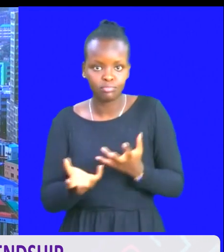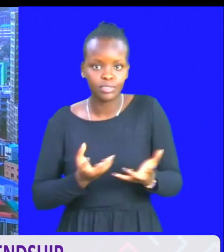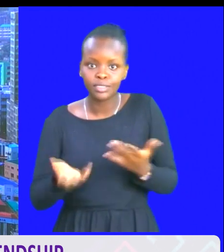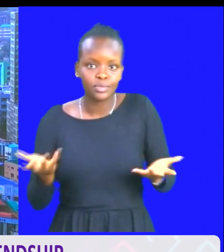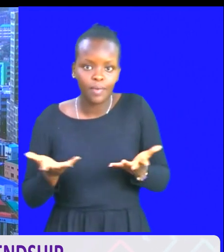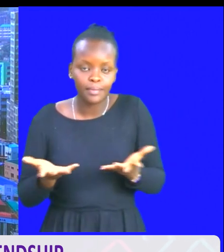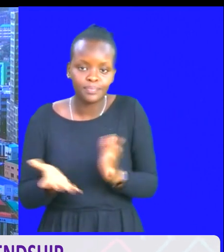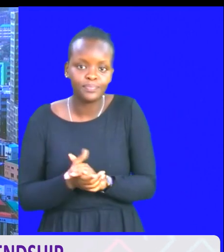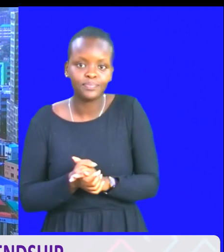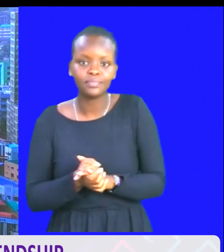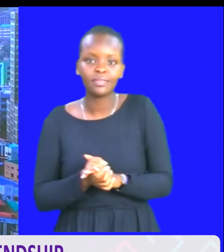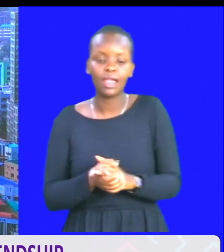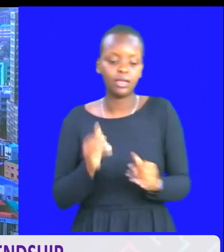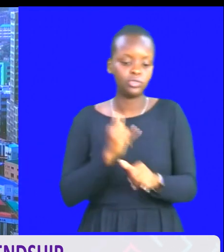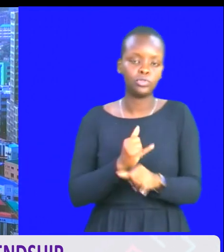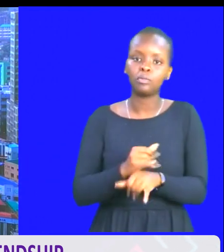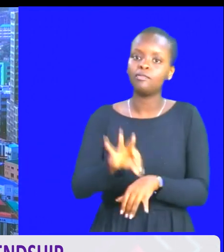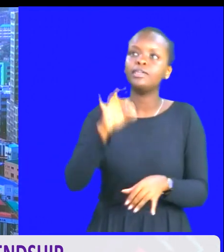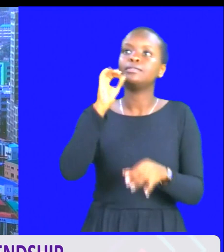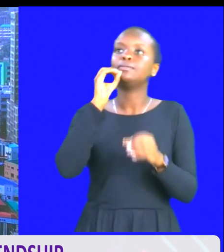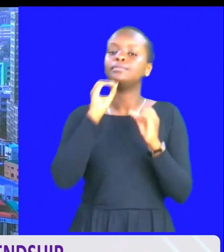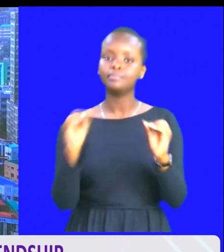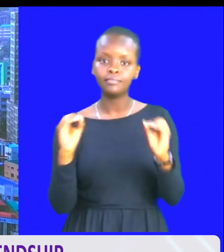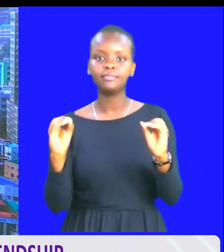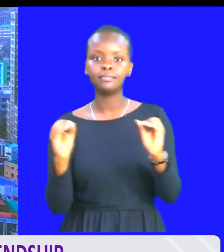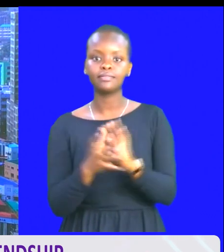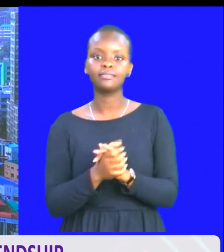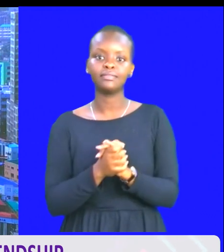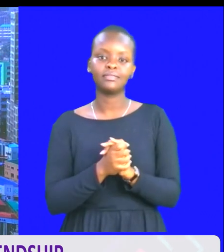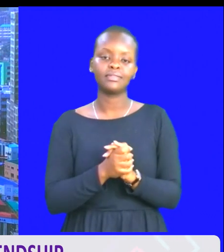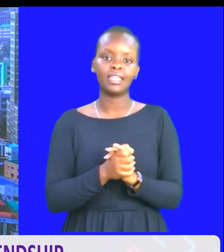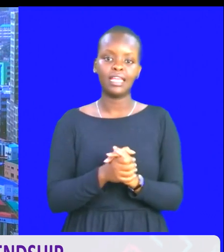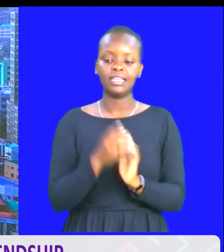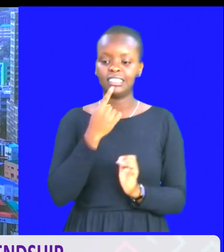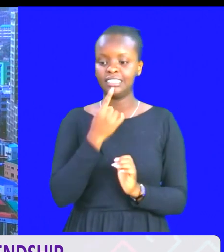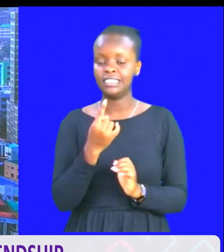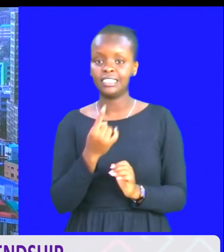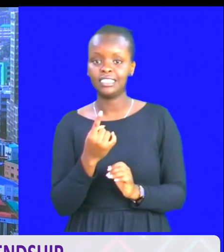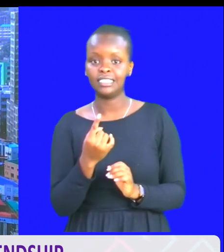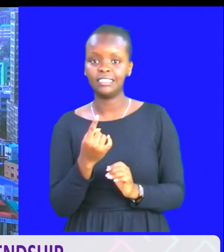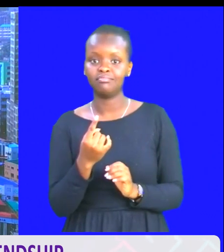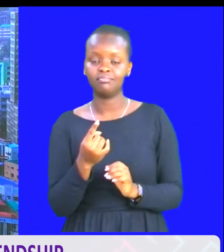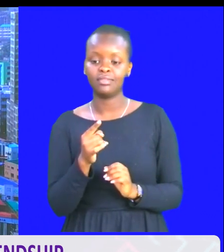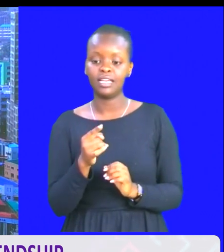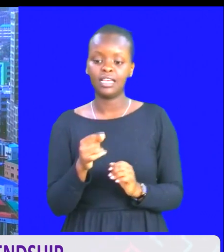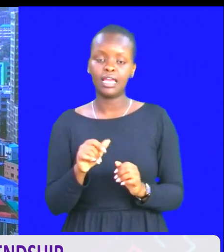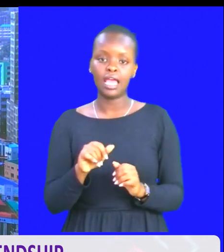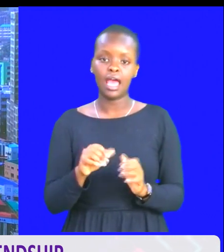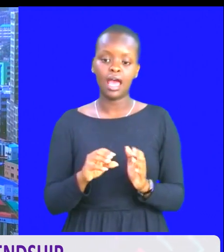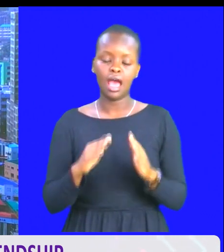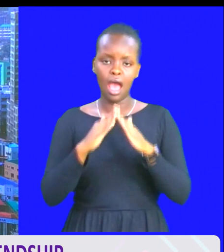Laton pale magigs azikaa mtu wangu magigs azikuje unasema jo kijakeza ni kwa na kufungiwa nini so